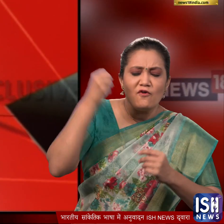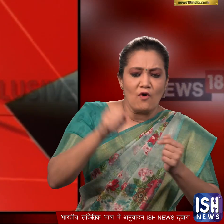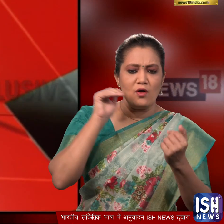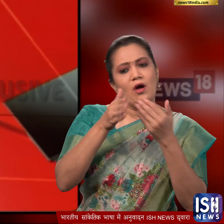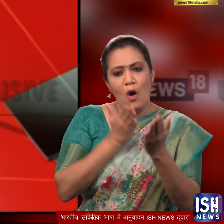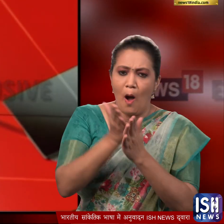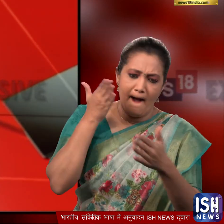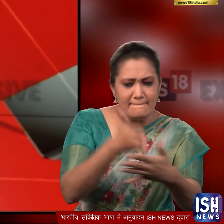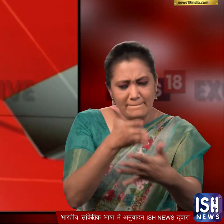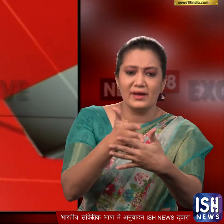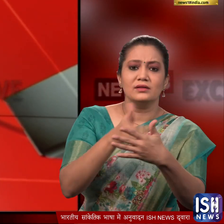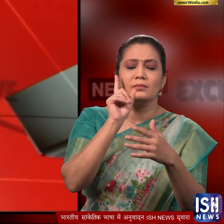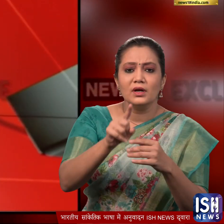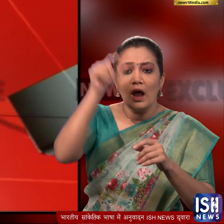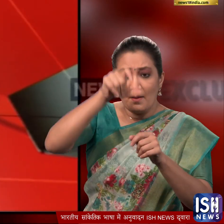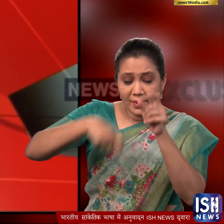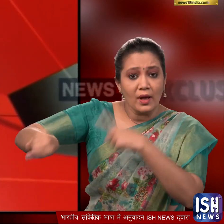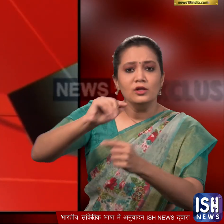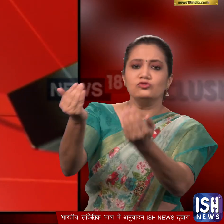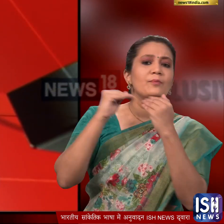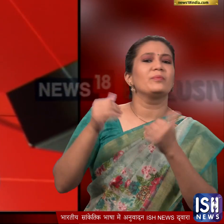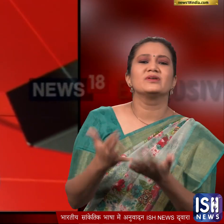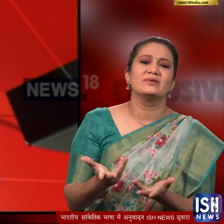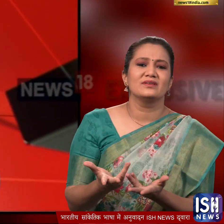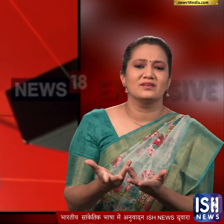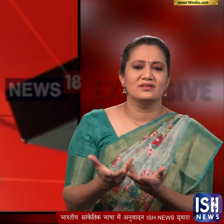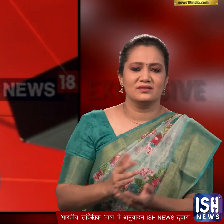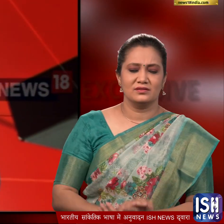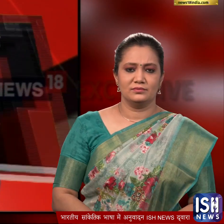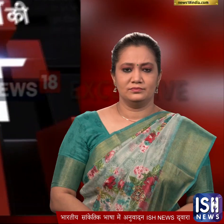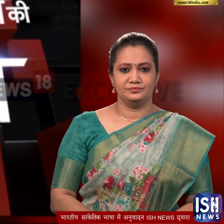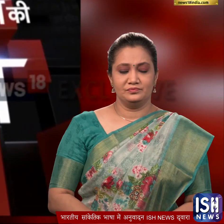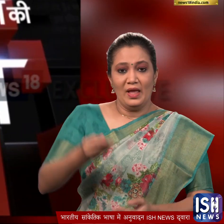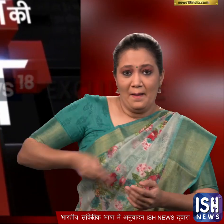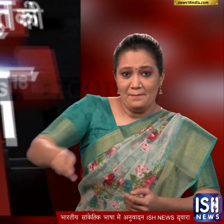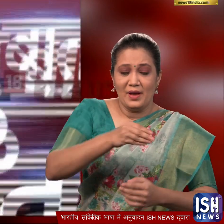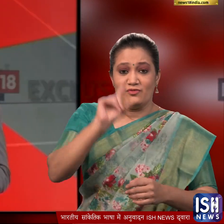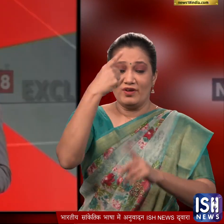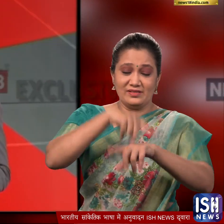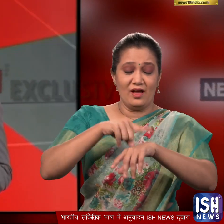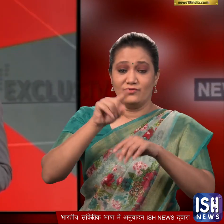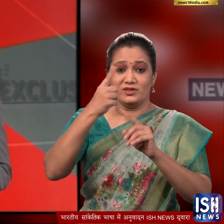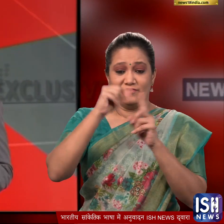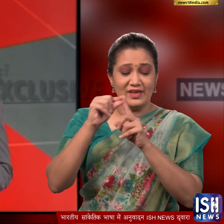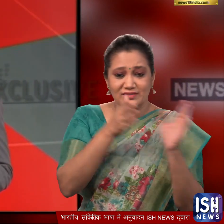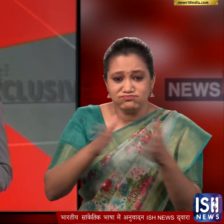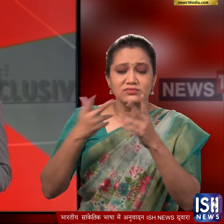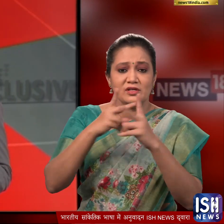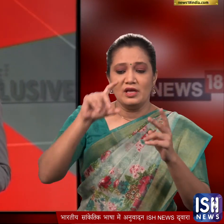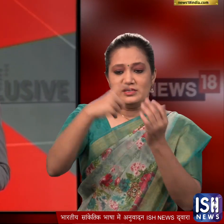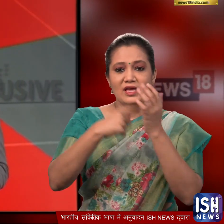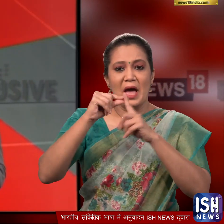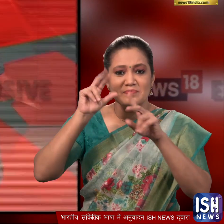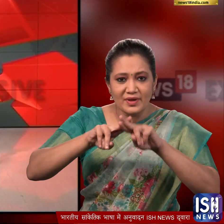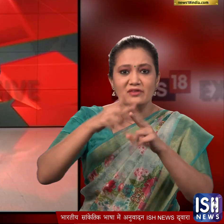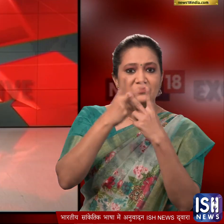जबरदस्ती करके रास्ता जाम तो किया जा सकता है, लेकिन जनता का समर्थन हासिल नहीं किया जा सकता जबरदस्ती से। बंगाल में पहले चरण के चुनाव से पहले